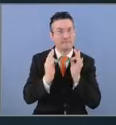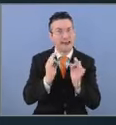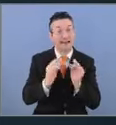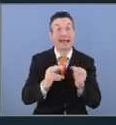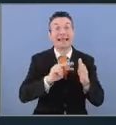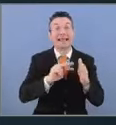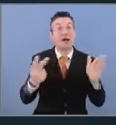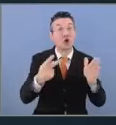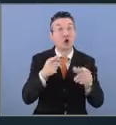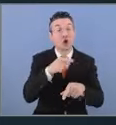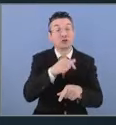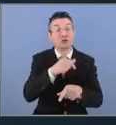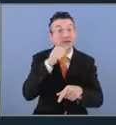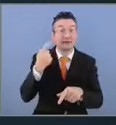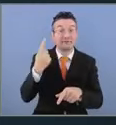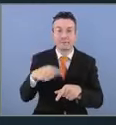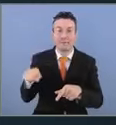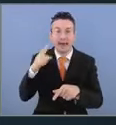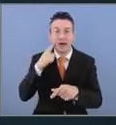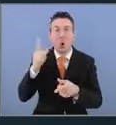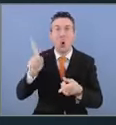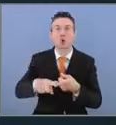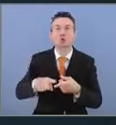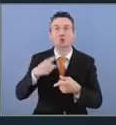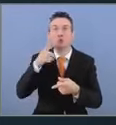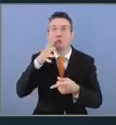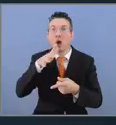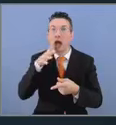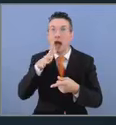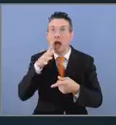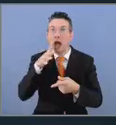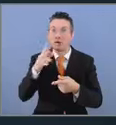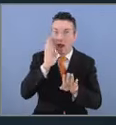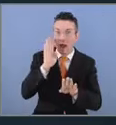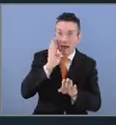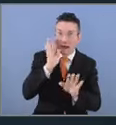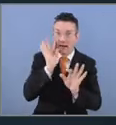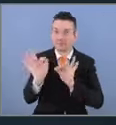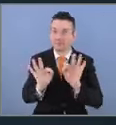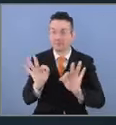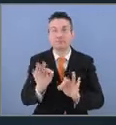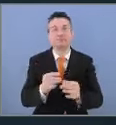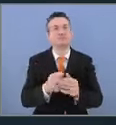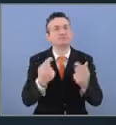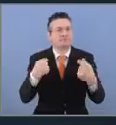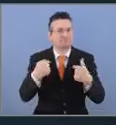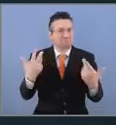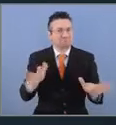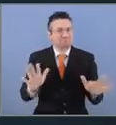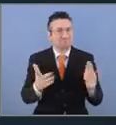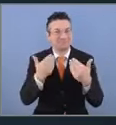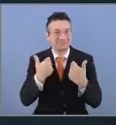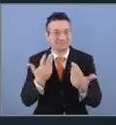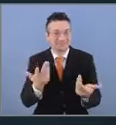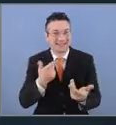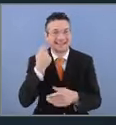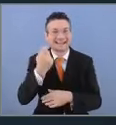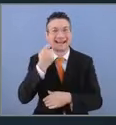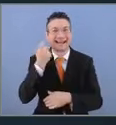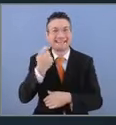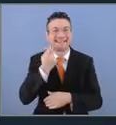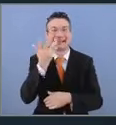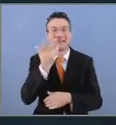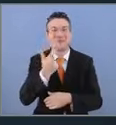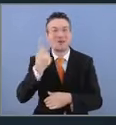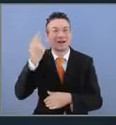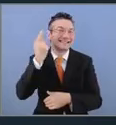risorse. Io mi fermo qui perché è interessante sentire tutti